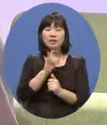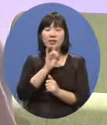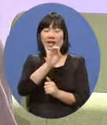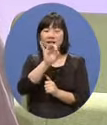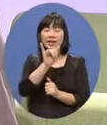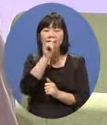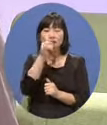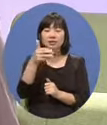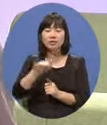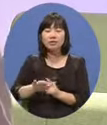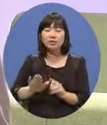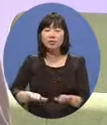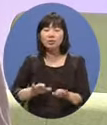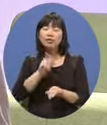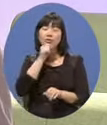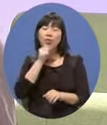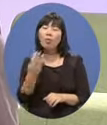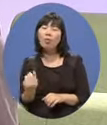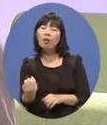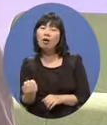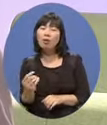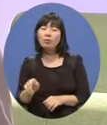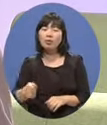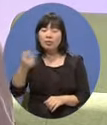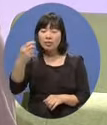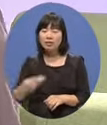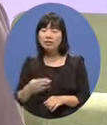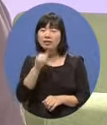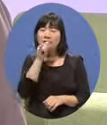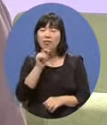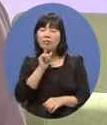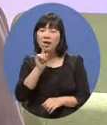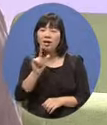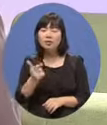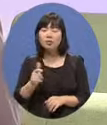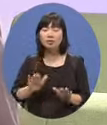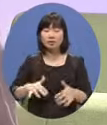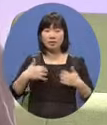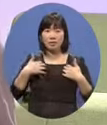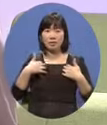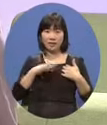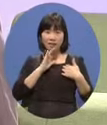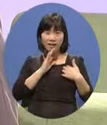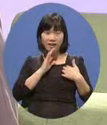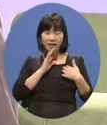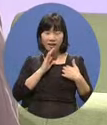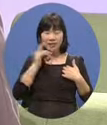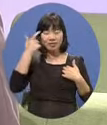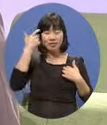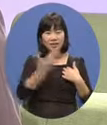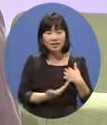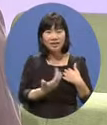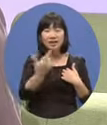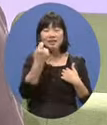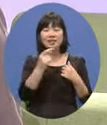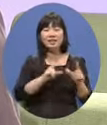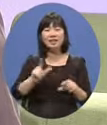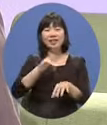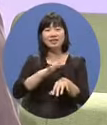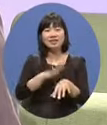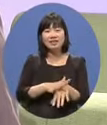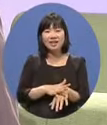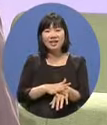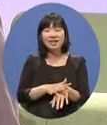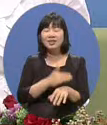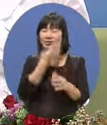한마디를 하더라도 뭐 오늘 몇점 받았어? 몇등 했어? 이게 아니라, 아, 오늘 재밌었니? 이렇게 물어봐 주시는 거. 이제 이런 게 생활 습관이 되게